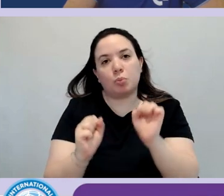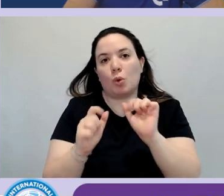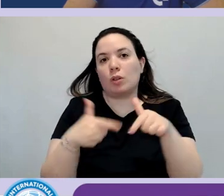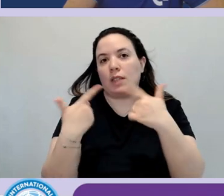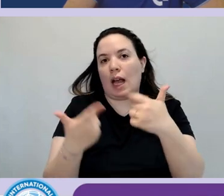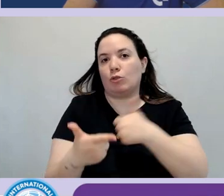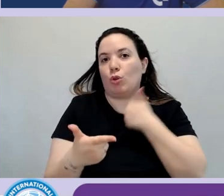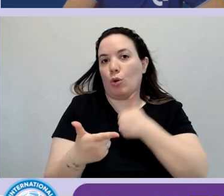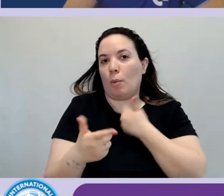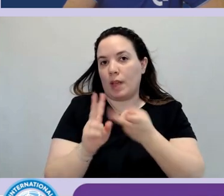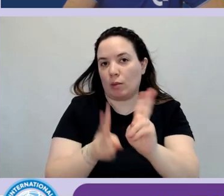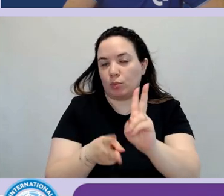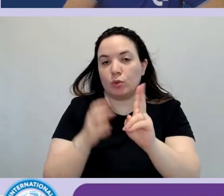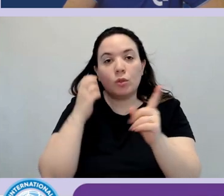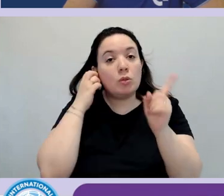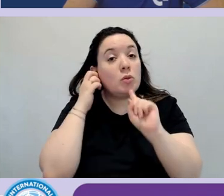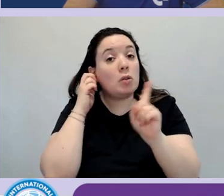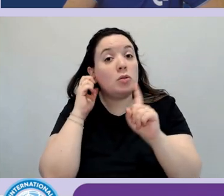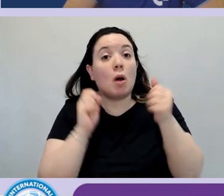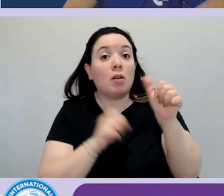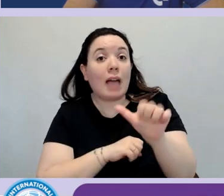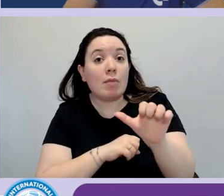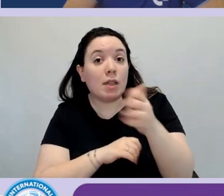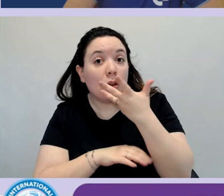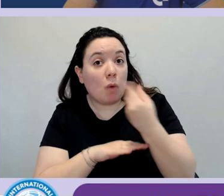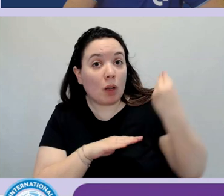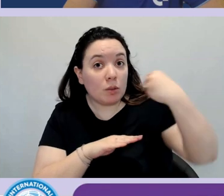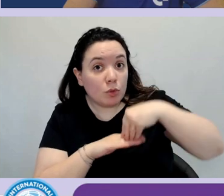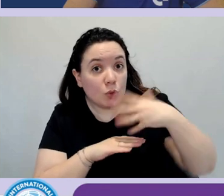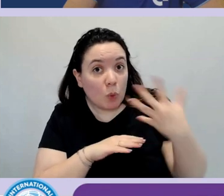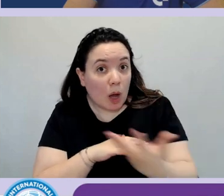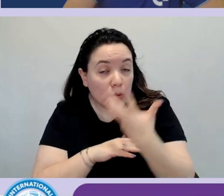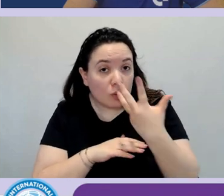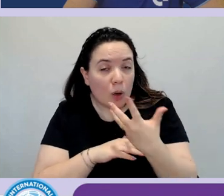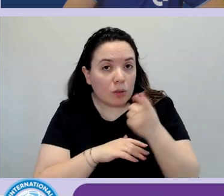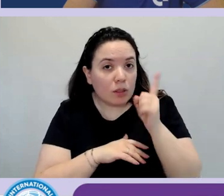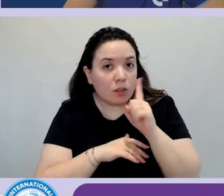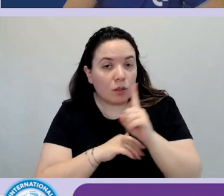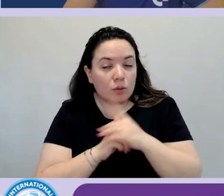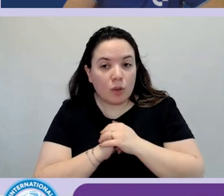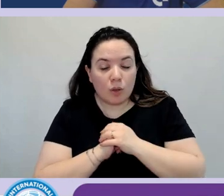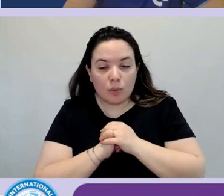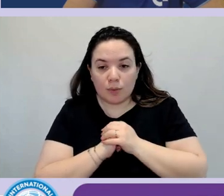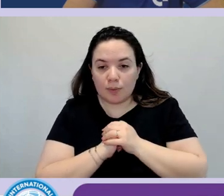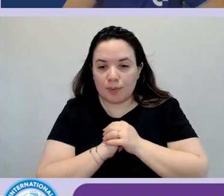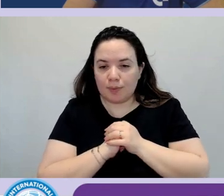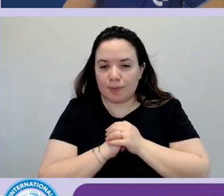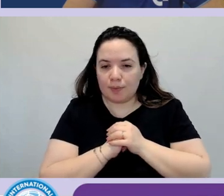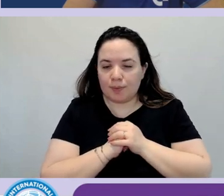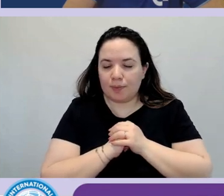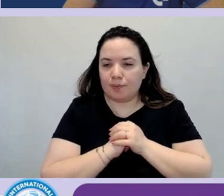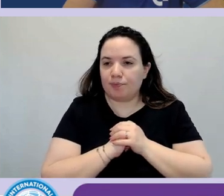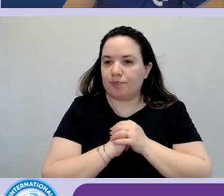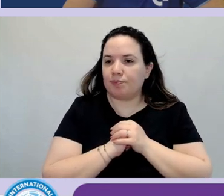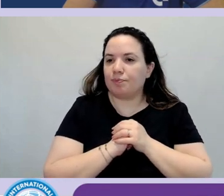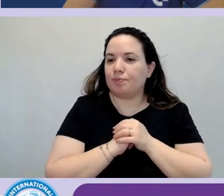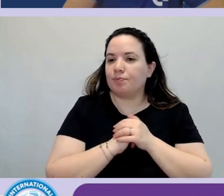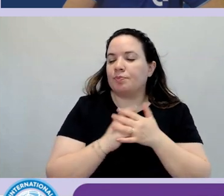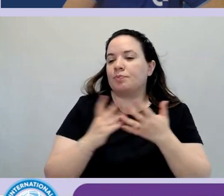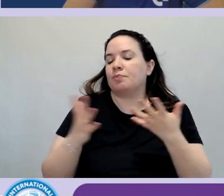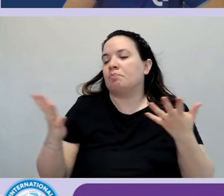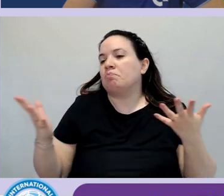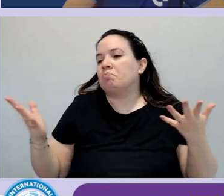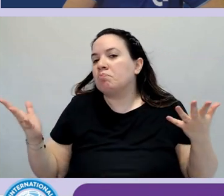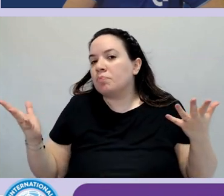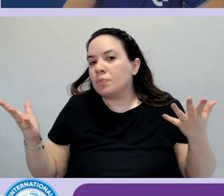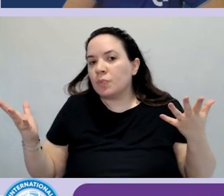l'autonomia non so sabato se vuoi aggiungere vuoi aggiungere fa Pia scel m